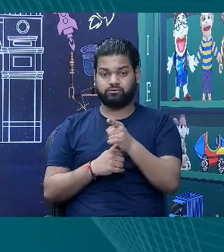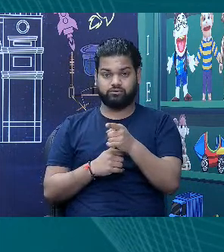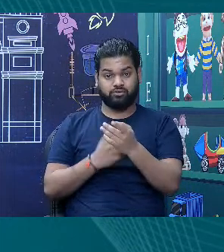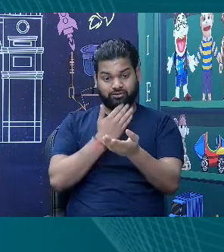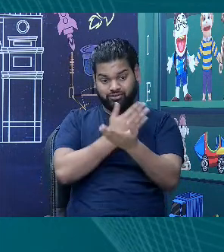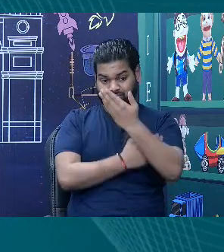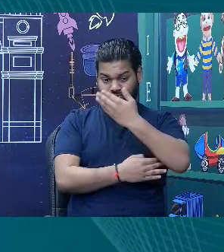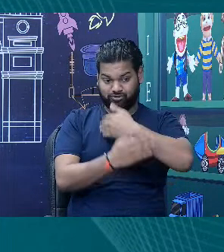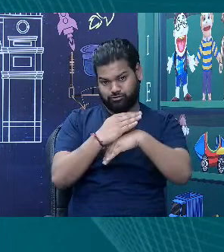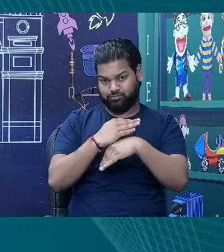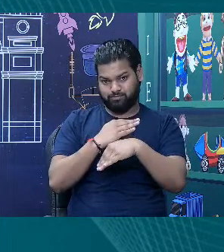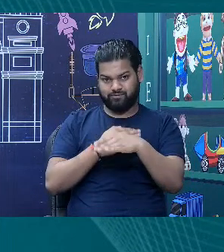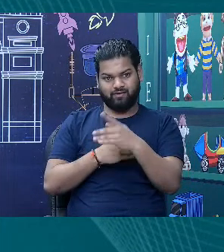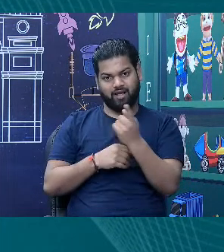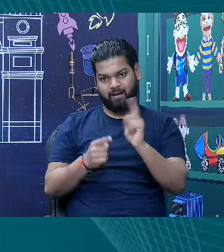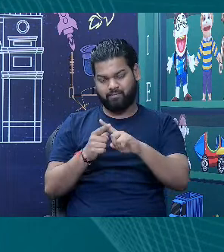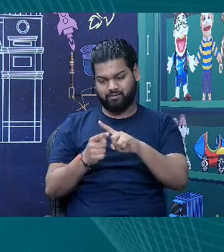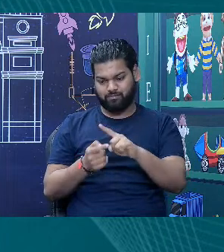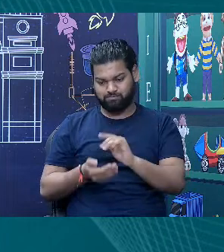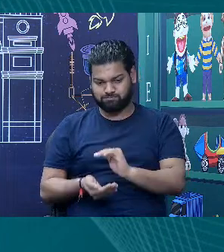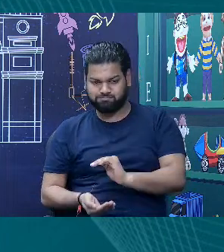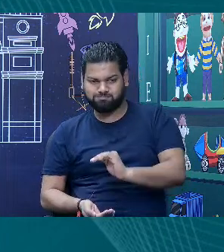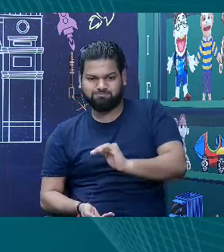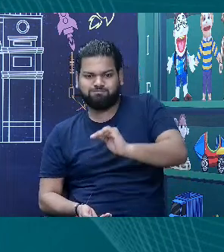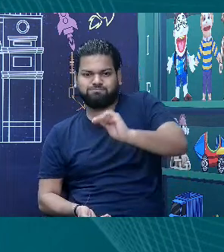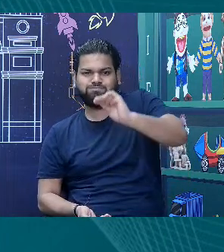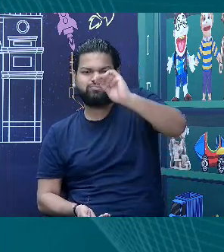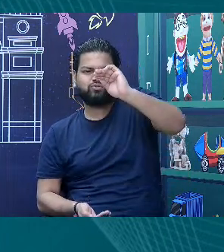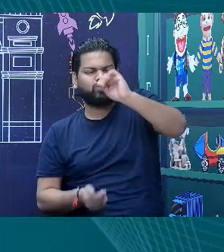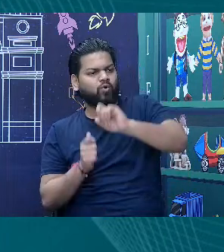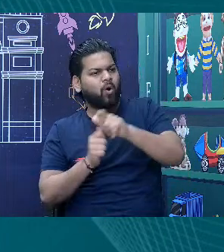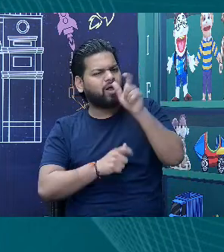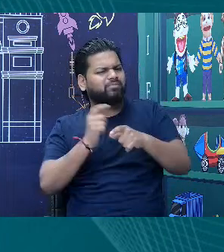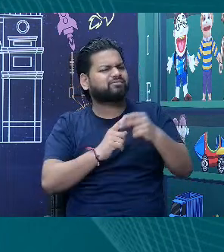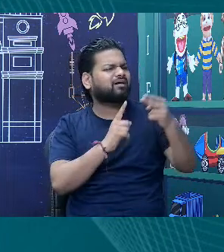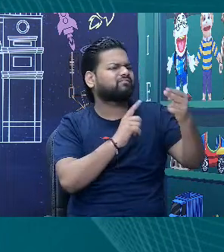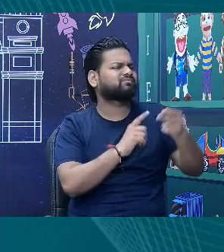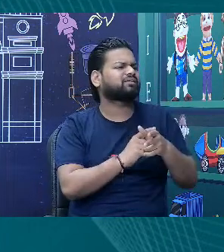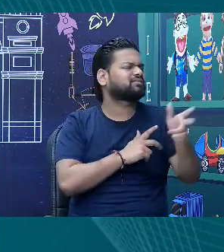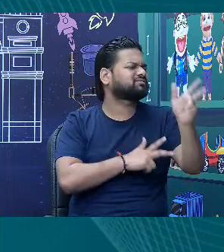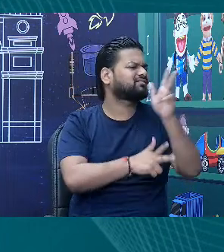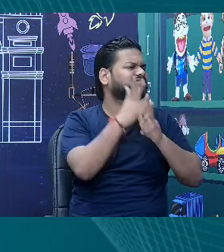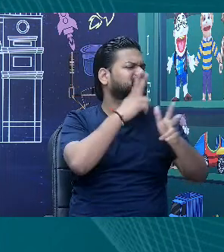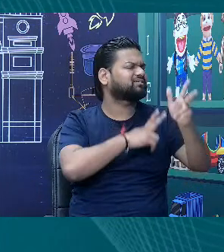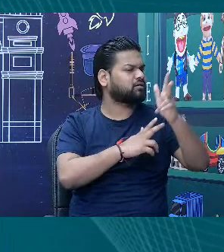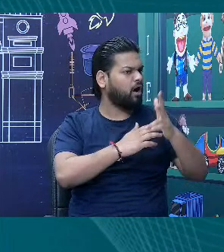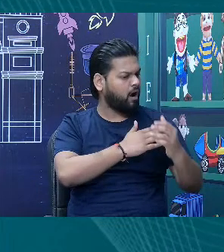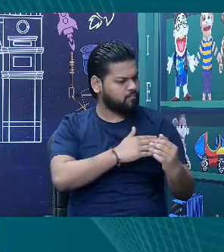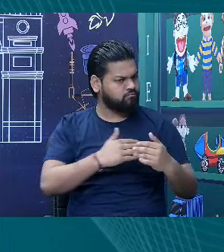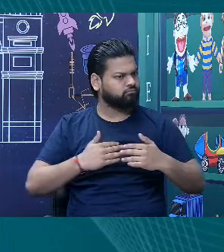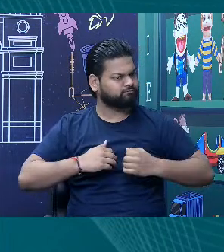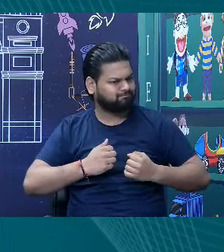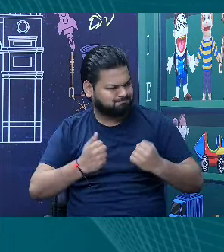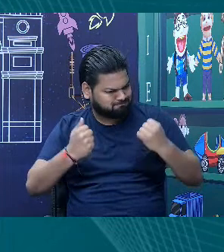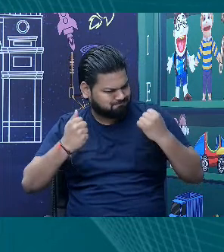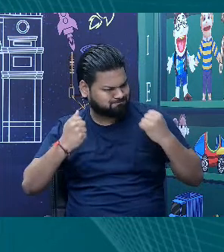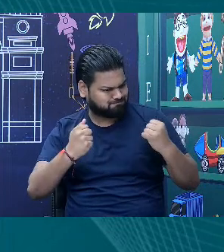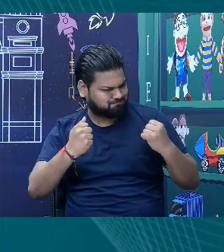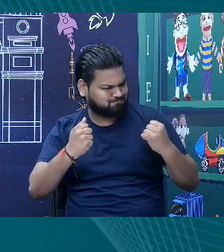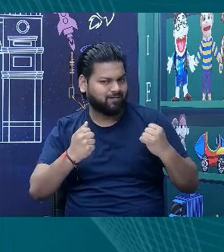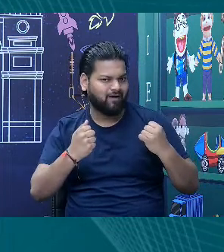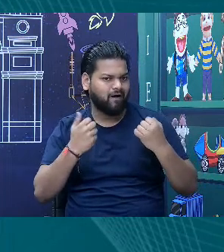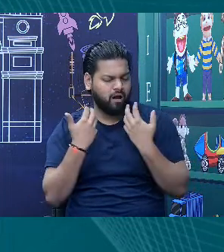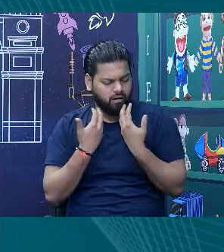disabled, लोग हमेशा आपको ये कहते हैं कि बहादुर बनो, हिम्मत मत हारो, और ये वो लोग होते हैं अक्सर जो